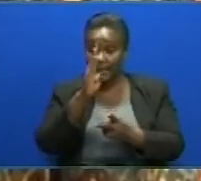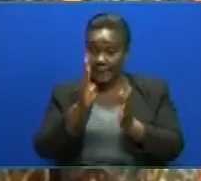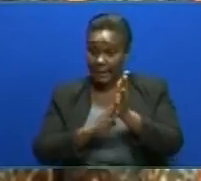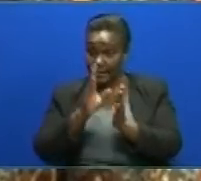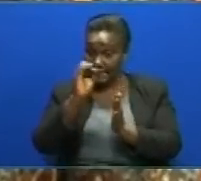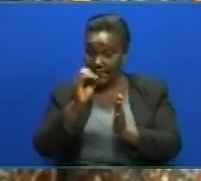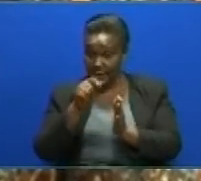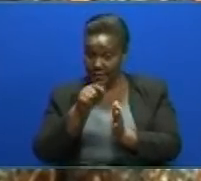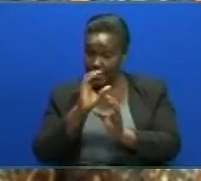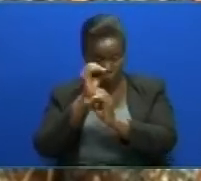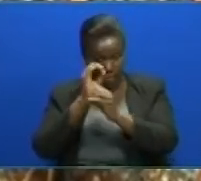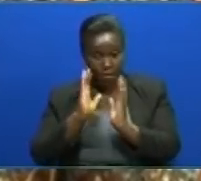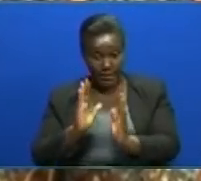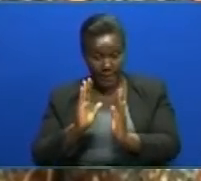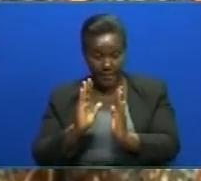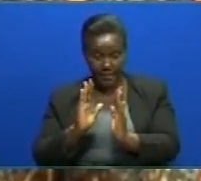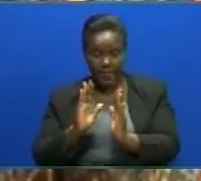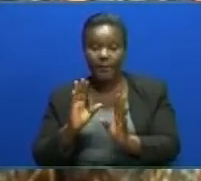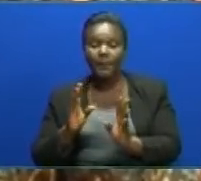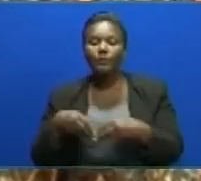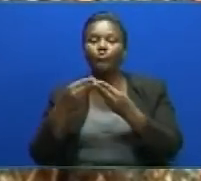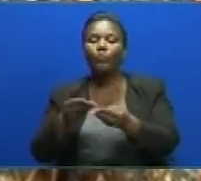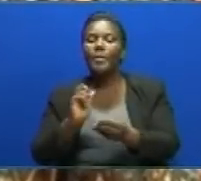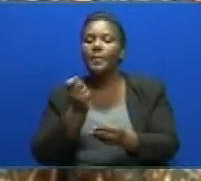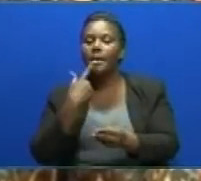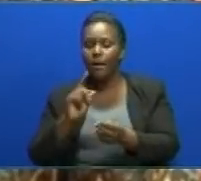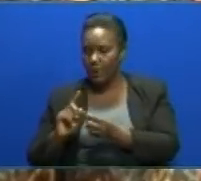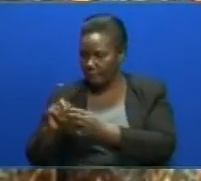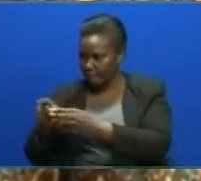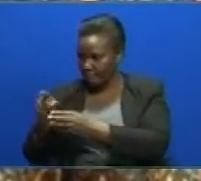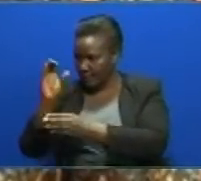tutakawapima tuweze kuwapatia dawa. Na 90% ya wale ambao tutakawapatia